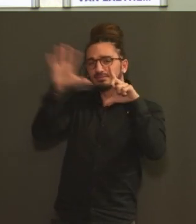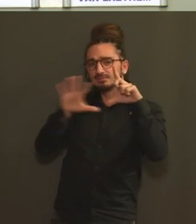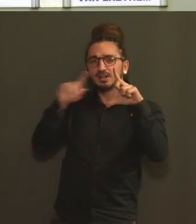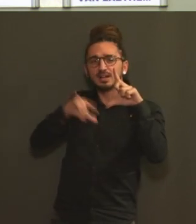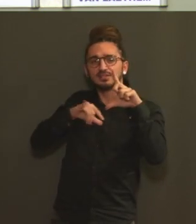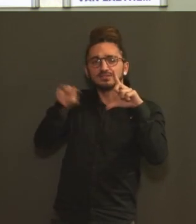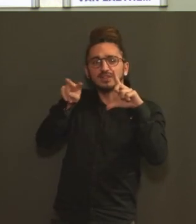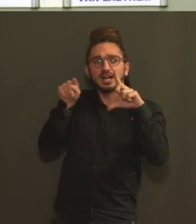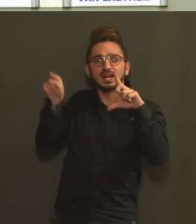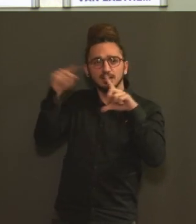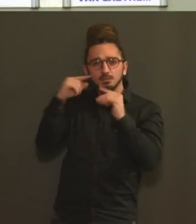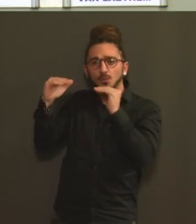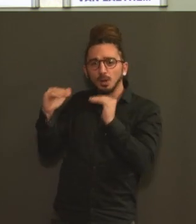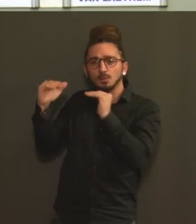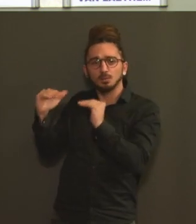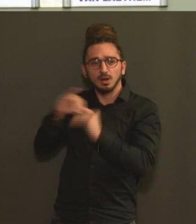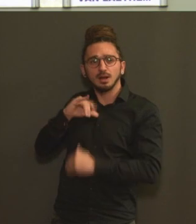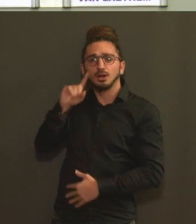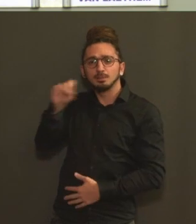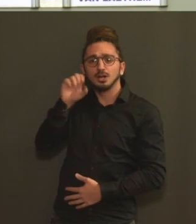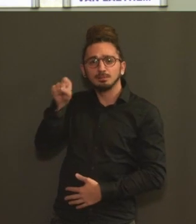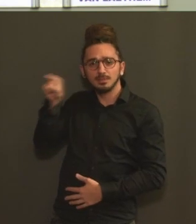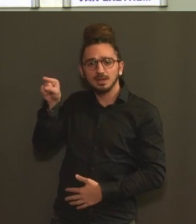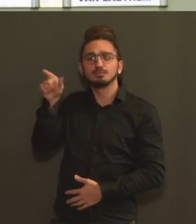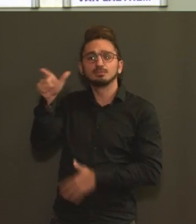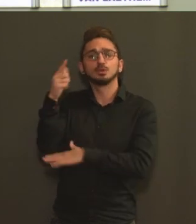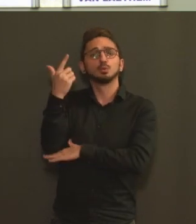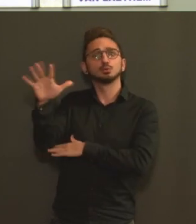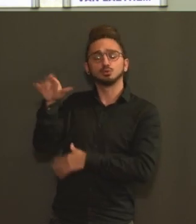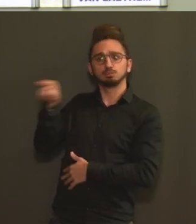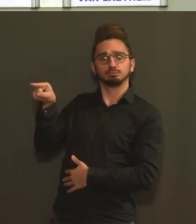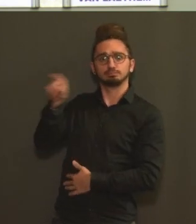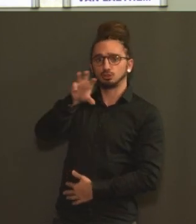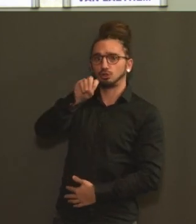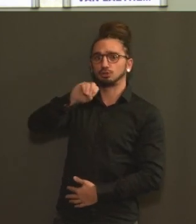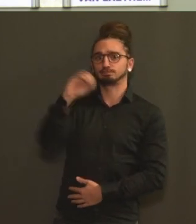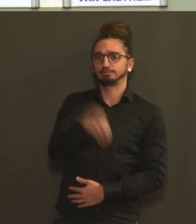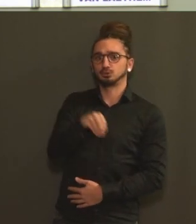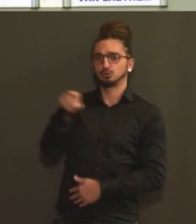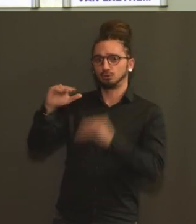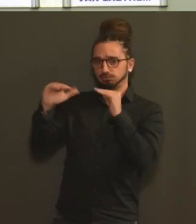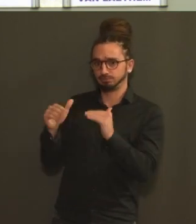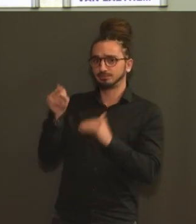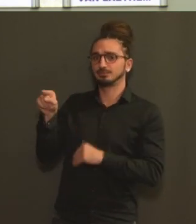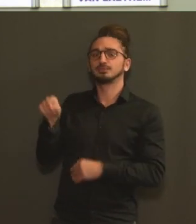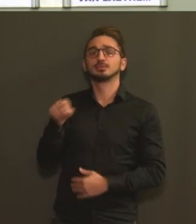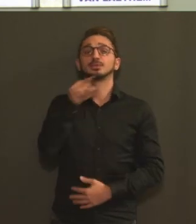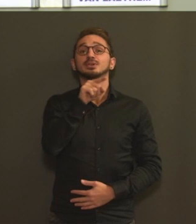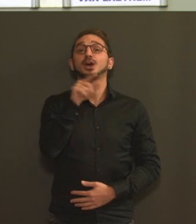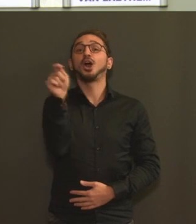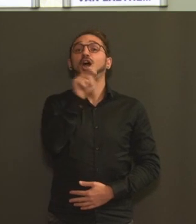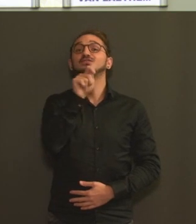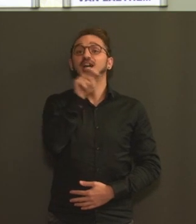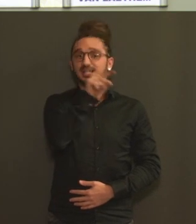se trouve dans le sud, dans la province du Luxembourg, avec moins 30%, qu'elle est aussi importante dans la province d'Anvers, avec moins